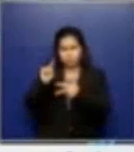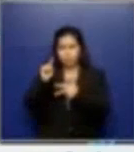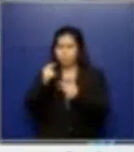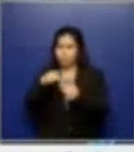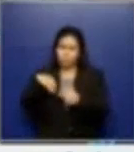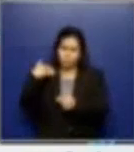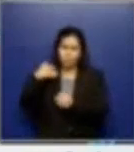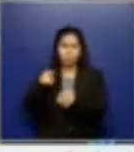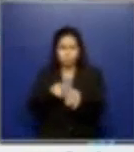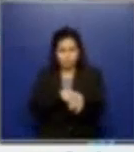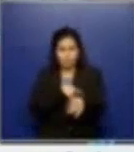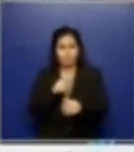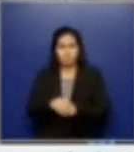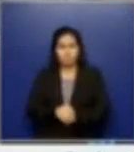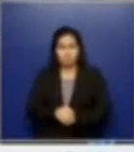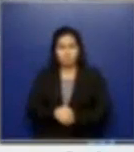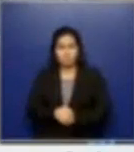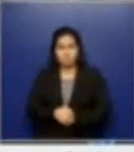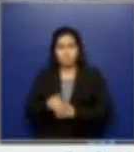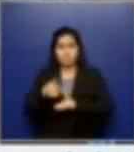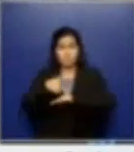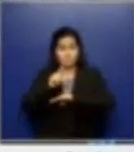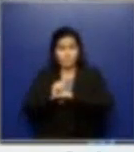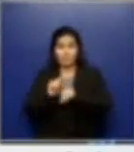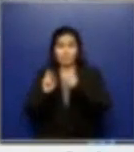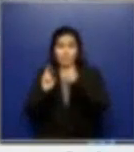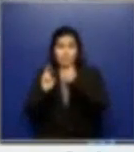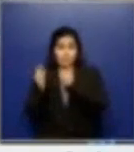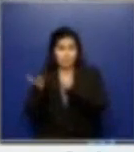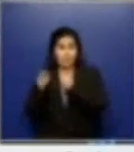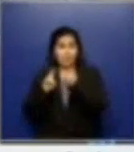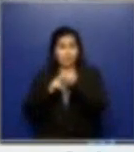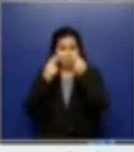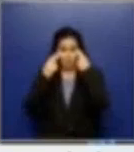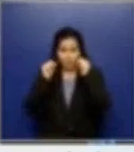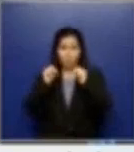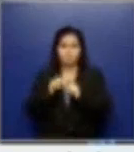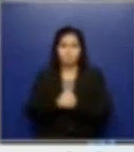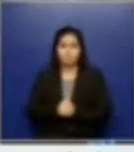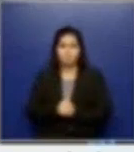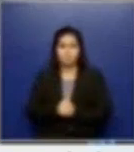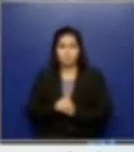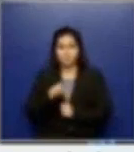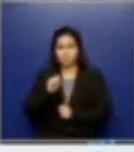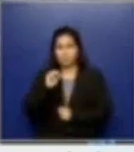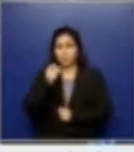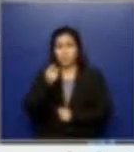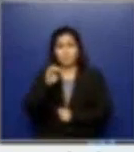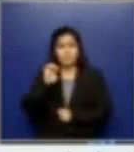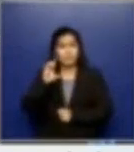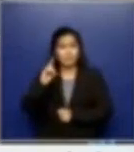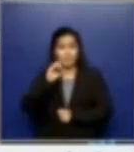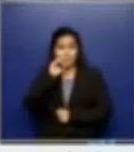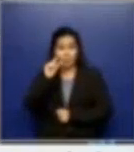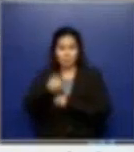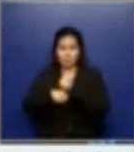ลยแล้วท่านประธานที่เคารพครับท่านรองนายกสมคิดคนรักกันเนี่ยท่านบอกว่าปี64จะเป็นมังกรบิน